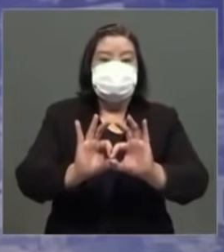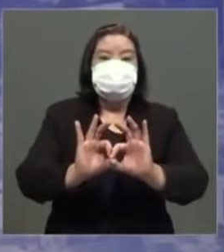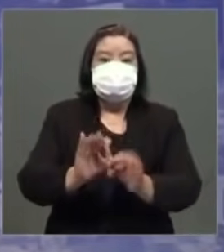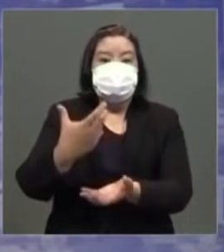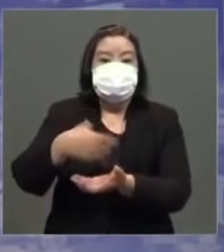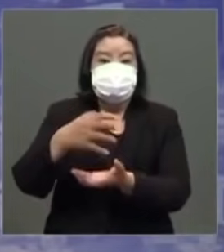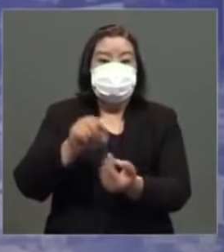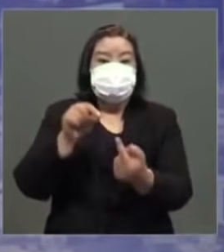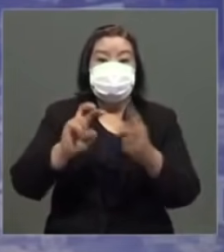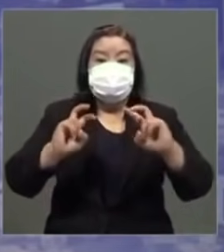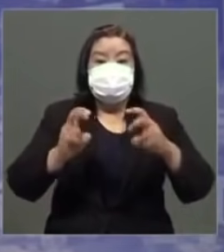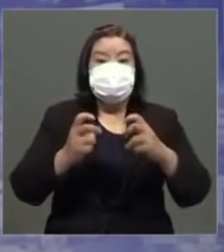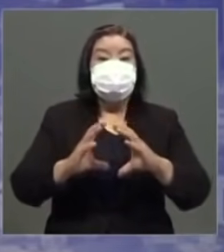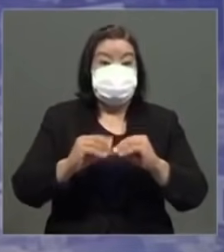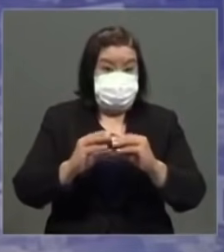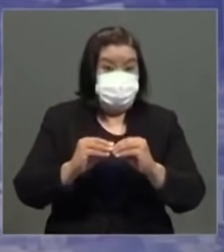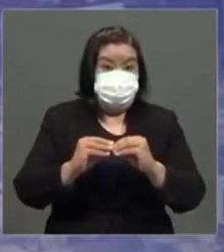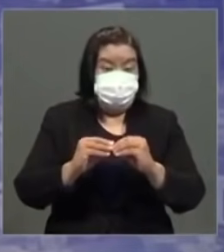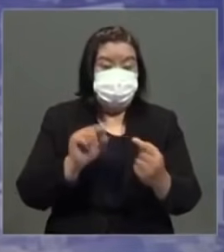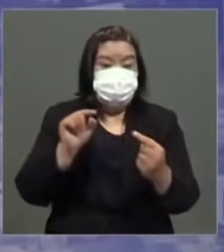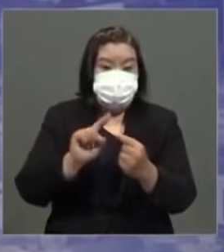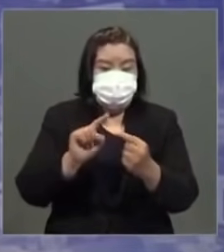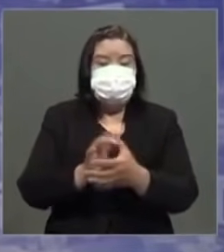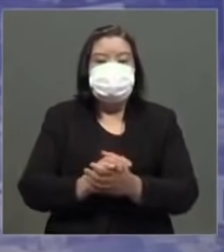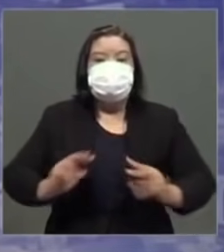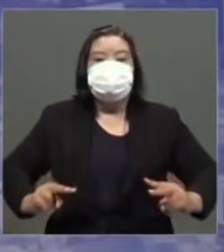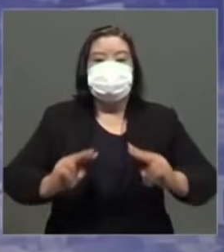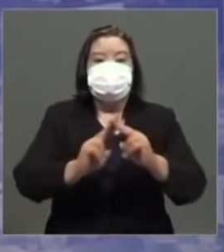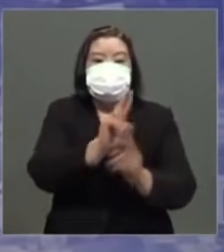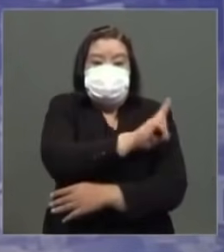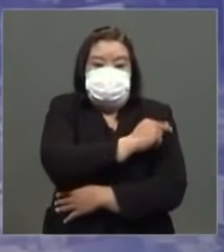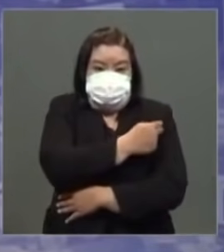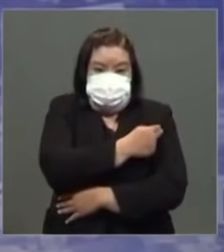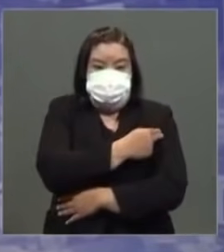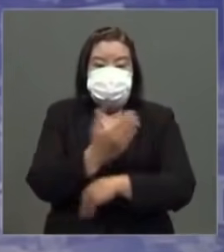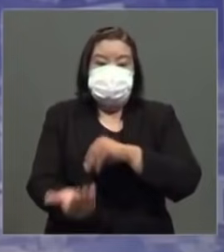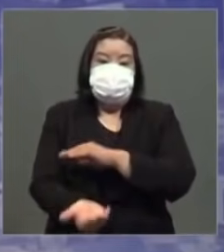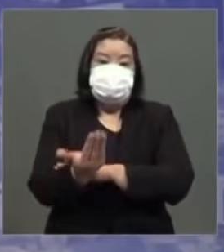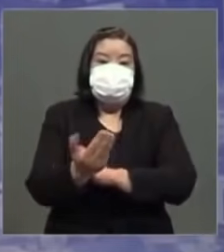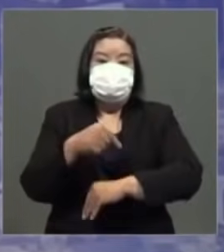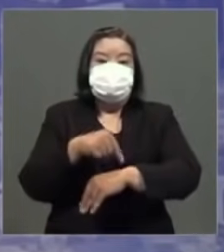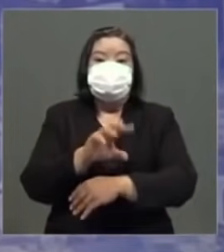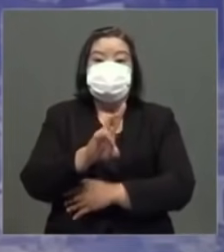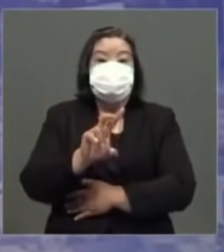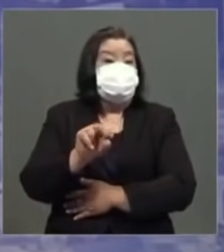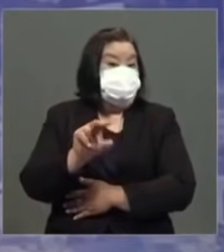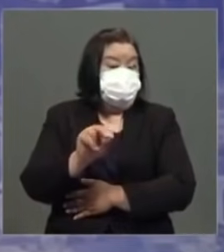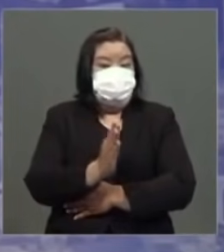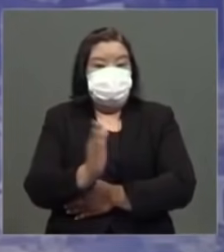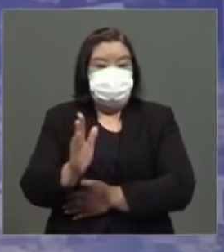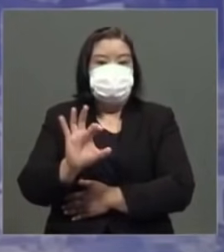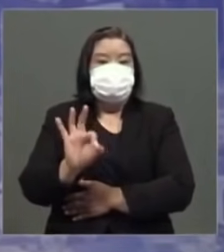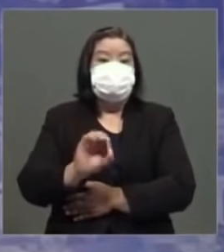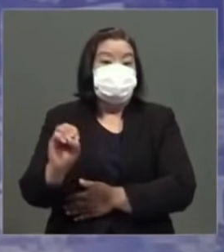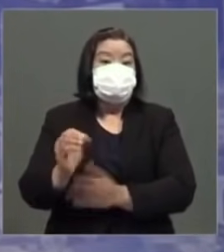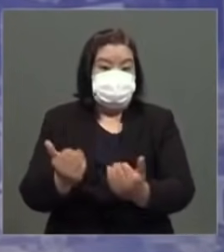ประชุมศูนย์ปฏิบัติการของทางกระทรวงสาธารณสุขที่ประชุมตั้งแต่7 โมงครึ่งแล้วก็ช่วง9 นาฬิกาก็จะ